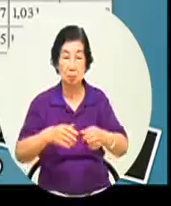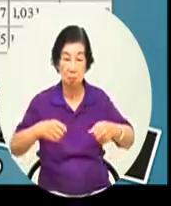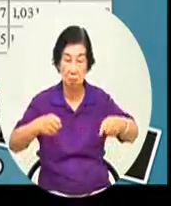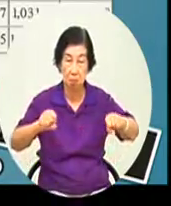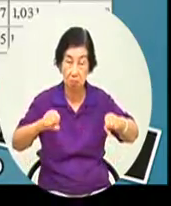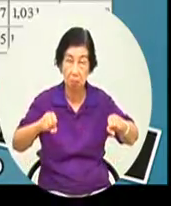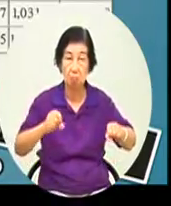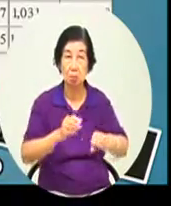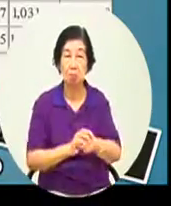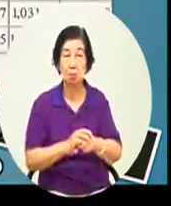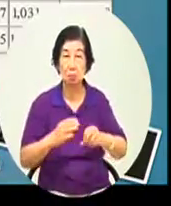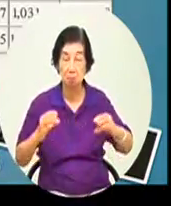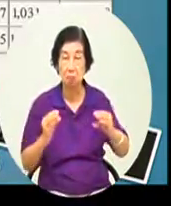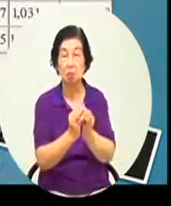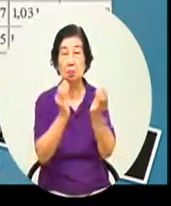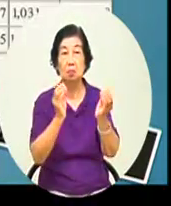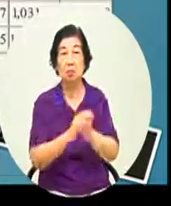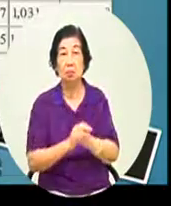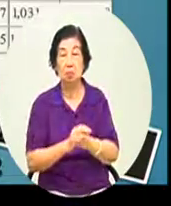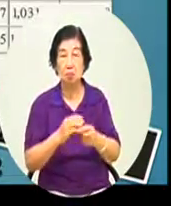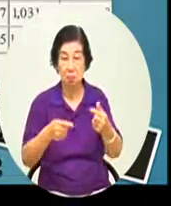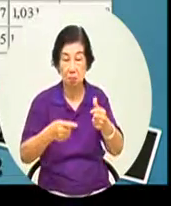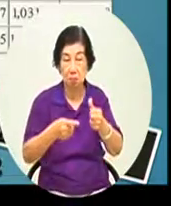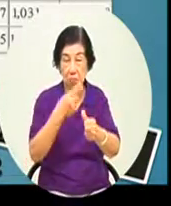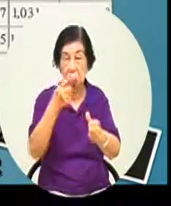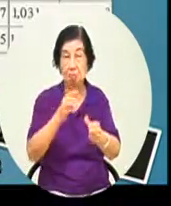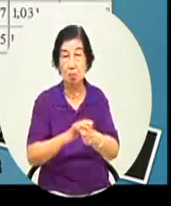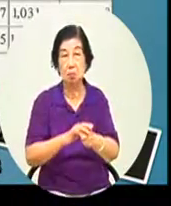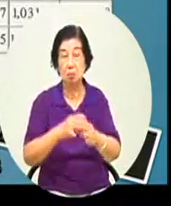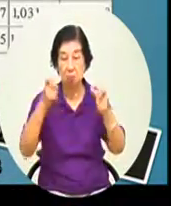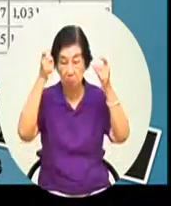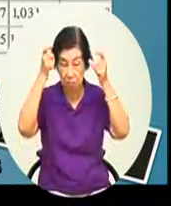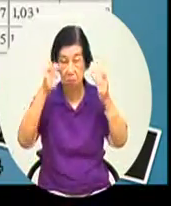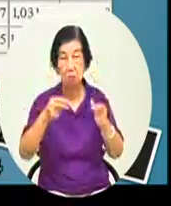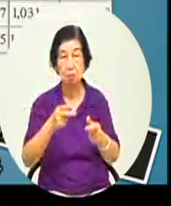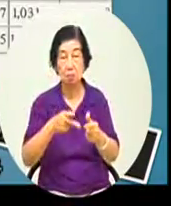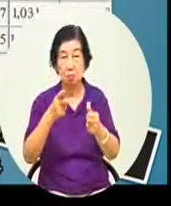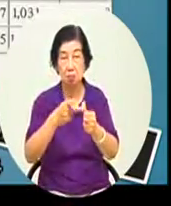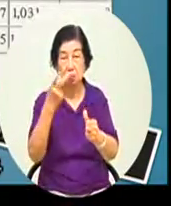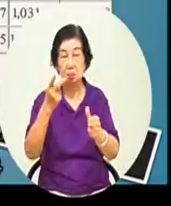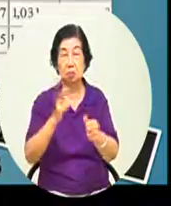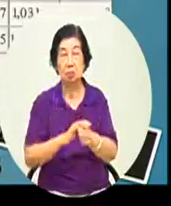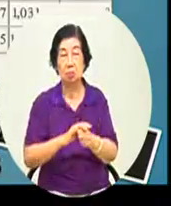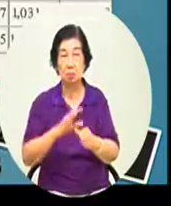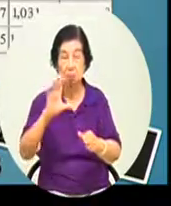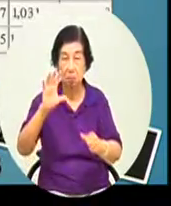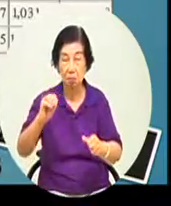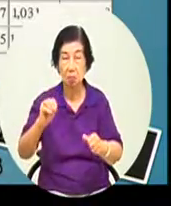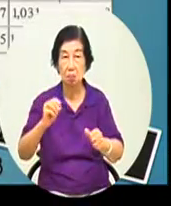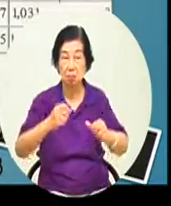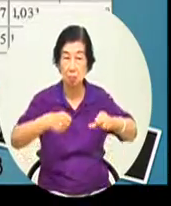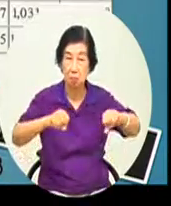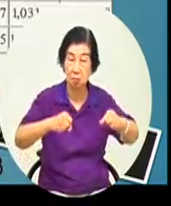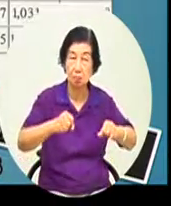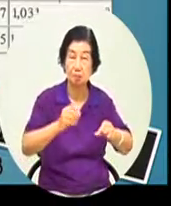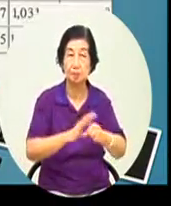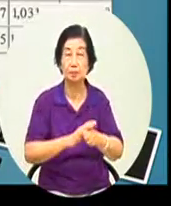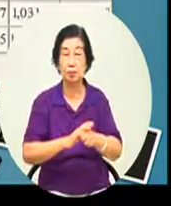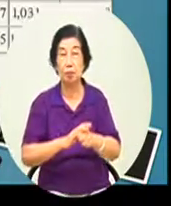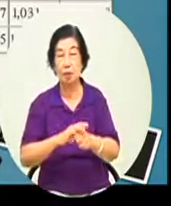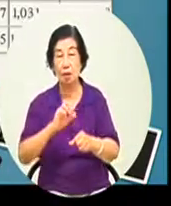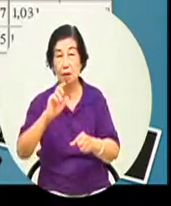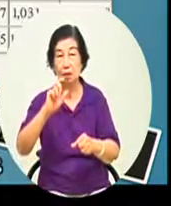是我们可以看他那时候是第一名，高雄市是第二名。高雄市大概每万辆有185.57件，